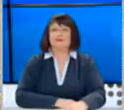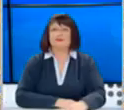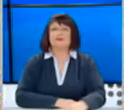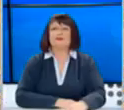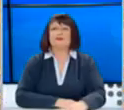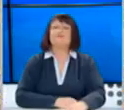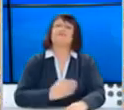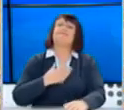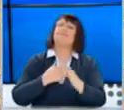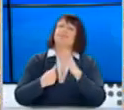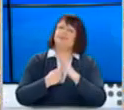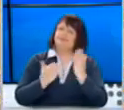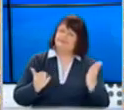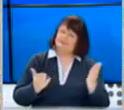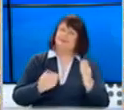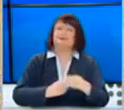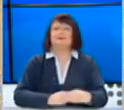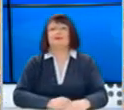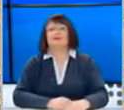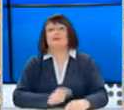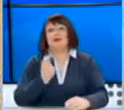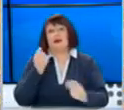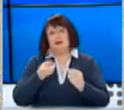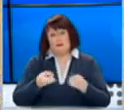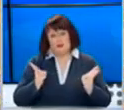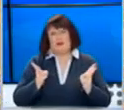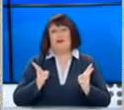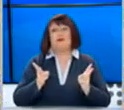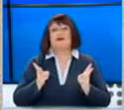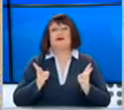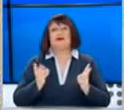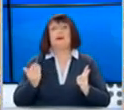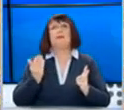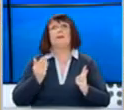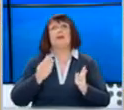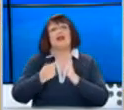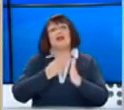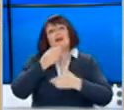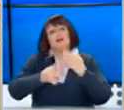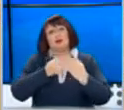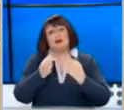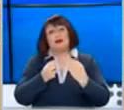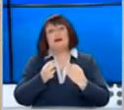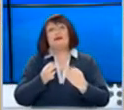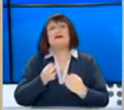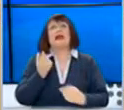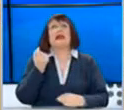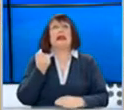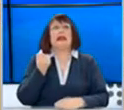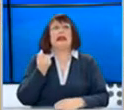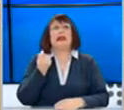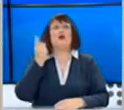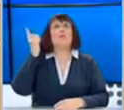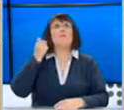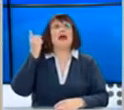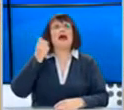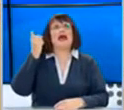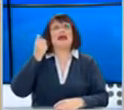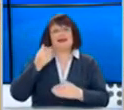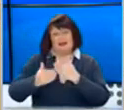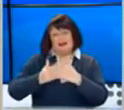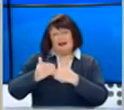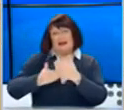Ευχαριστώ κύριε Πρόεδρε. Επιτρέψτε μου πριν εισέλθω στη δευτερολογία μου μία παρατήρηση